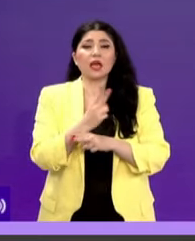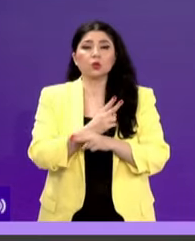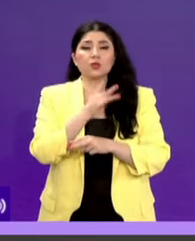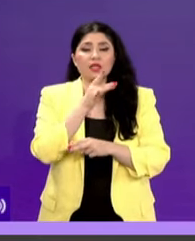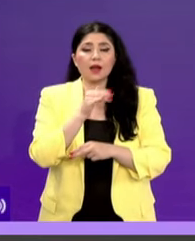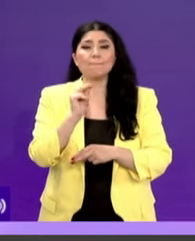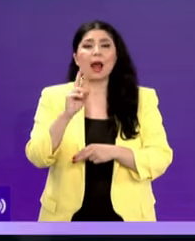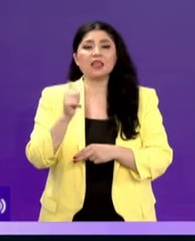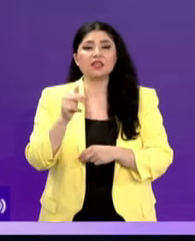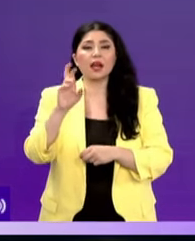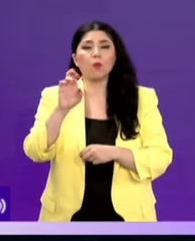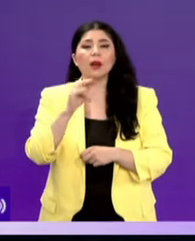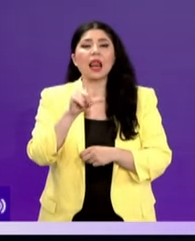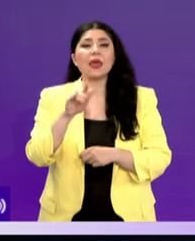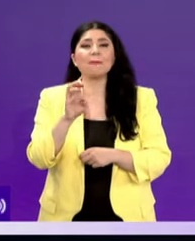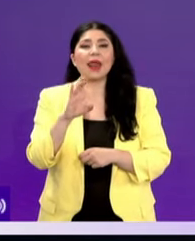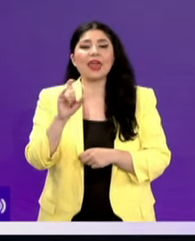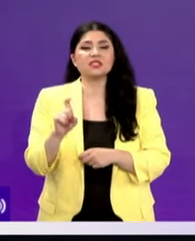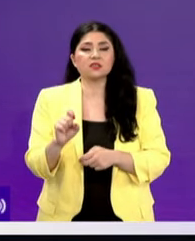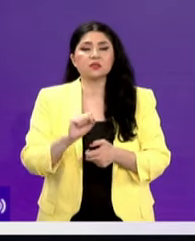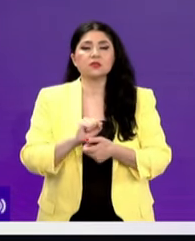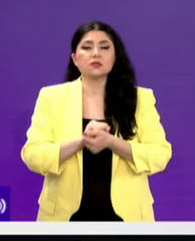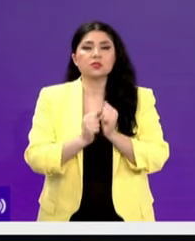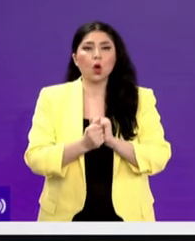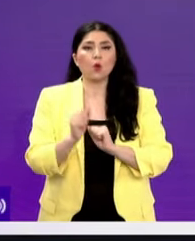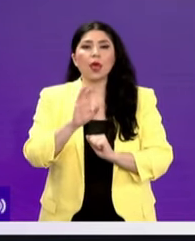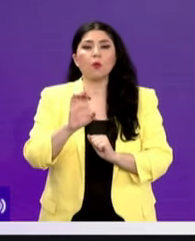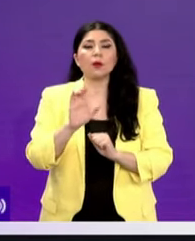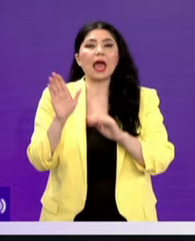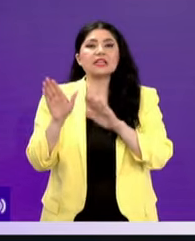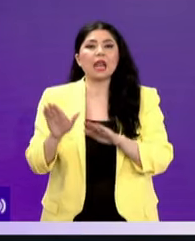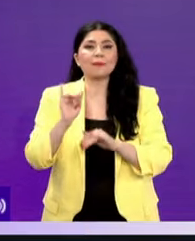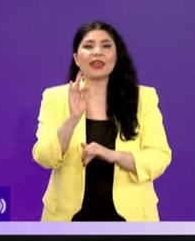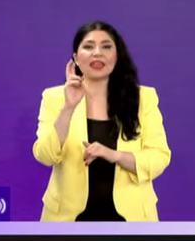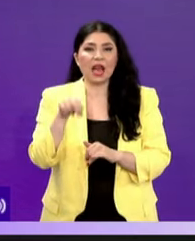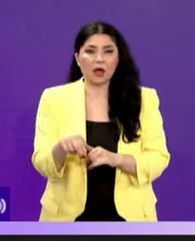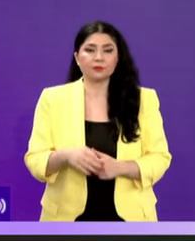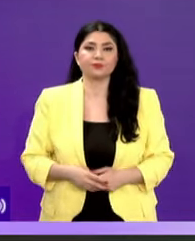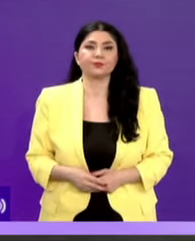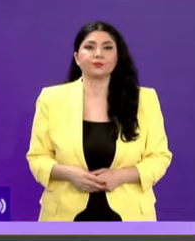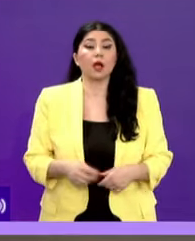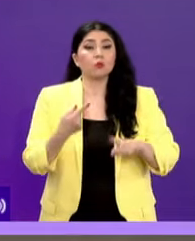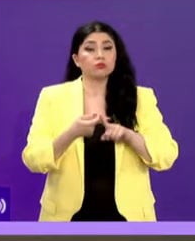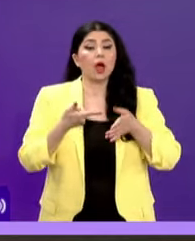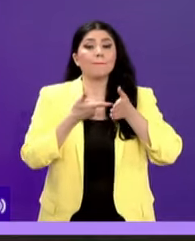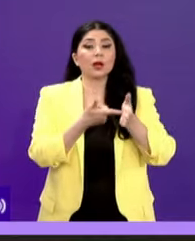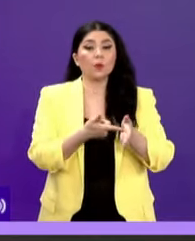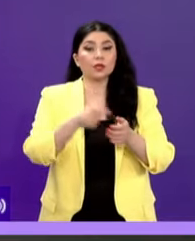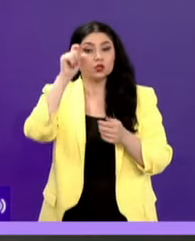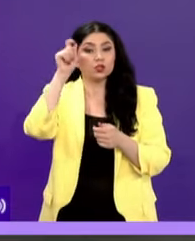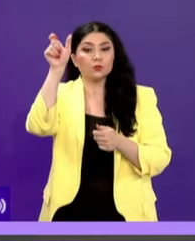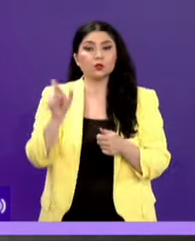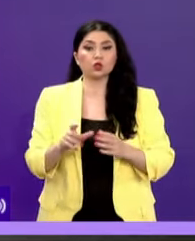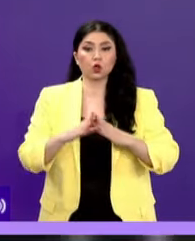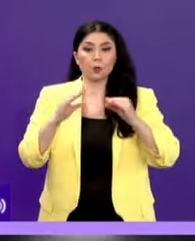Palestina, în Republica Libaneză și în Republica Islamică Iran. De asemenea, am recomandat cetățenilor români